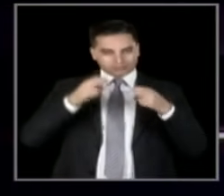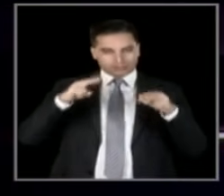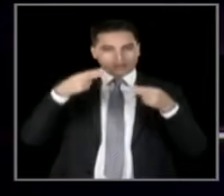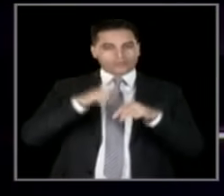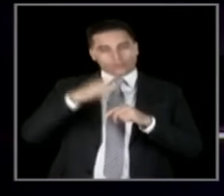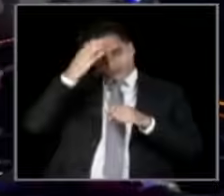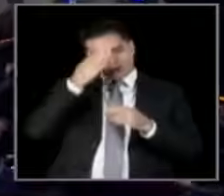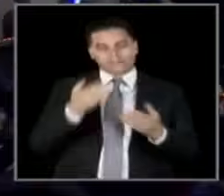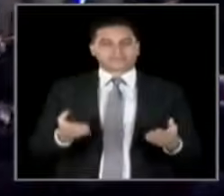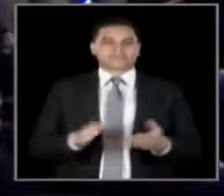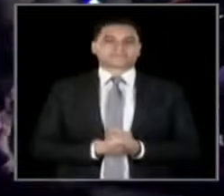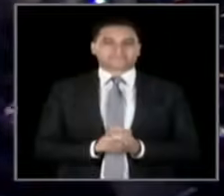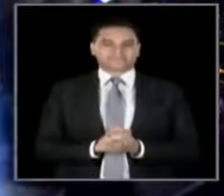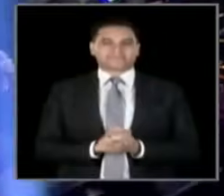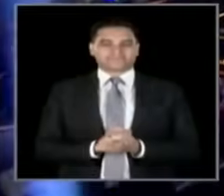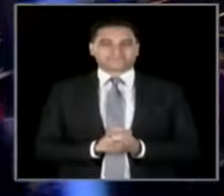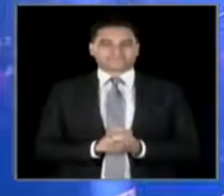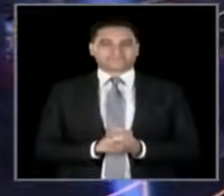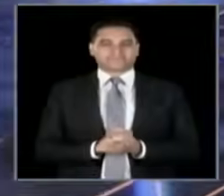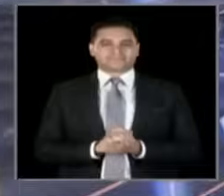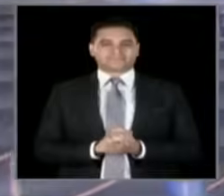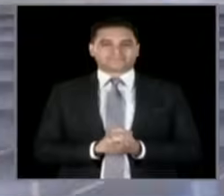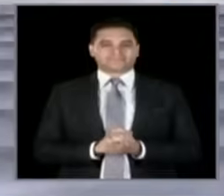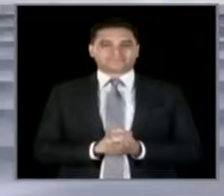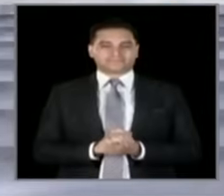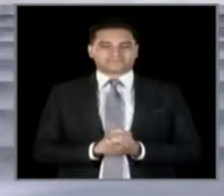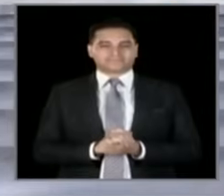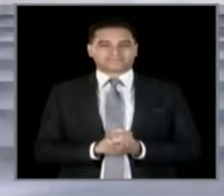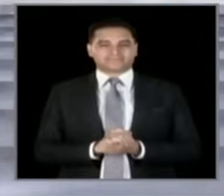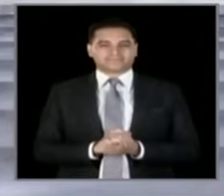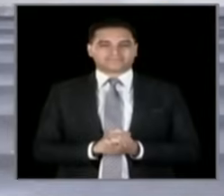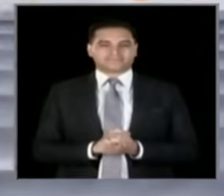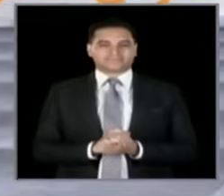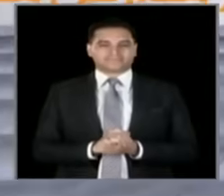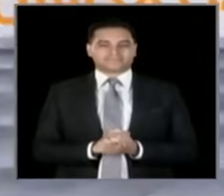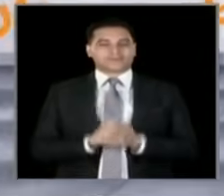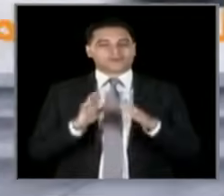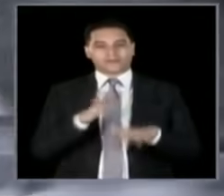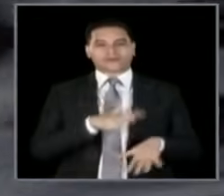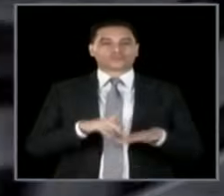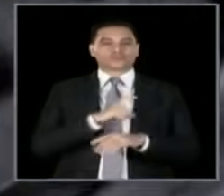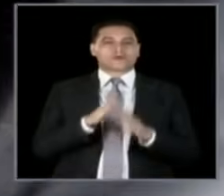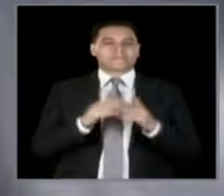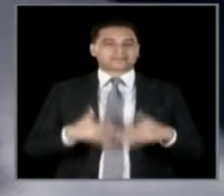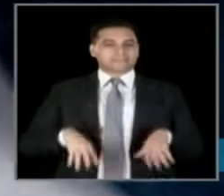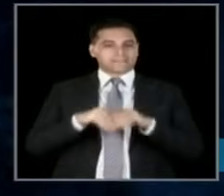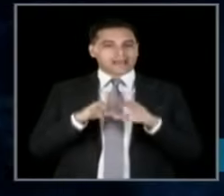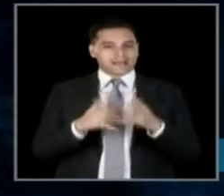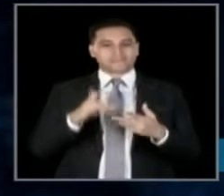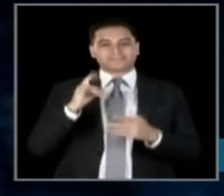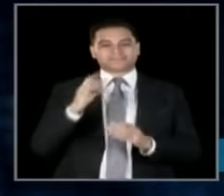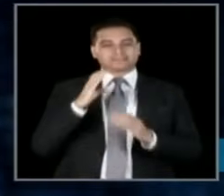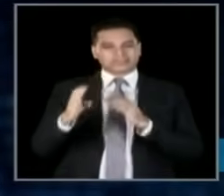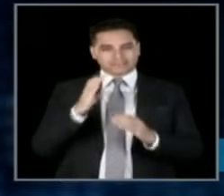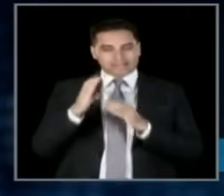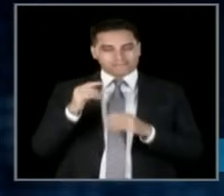والعباقرة. وبكده طلاب مصر جمعوا 50